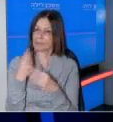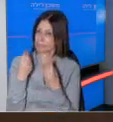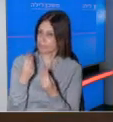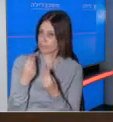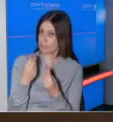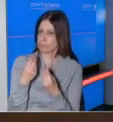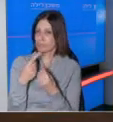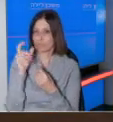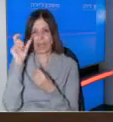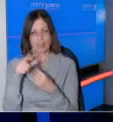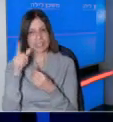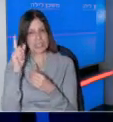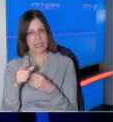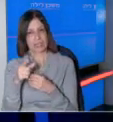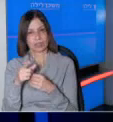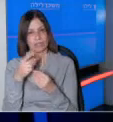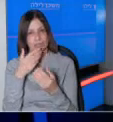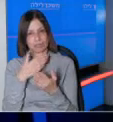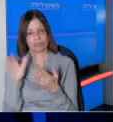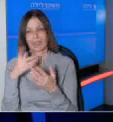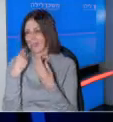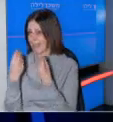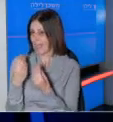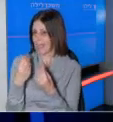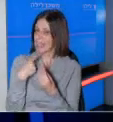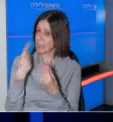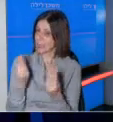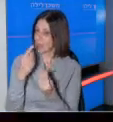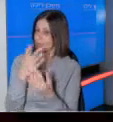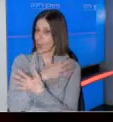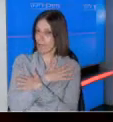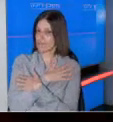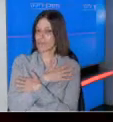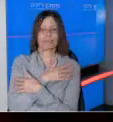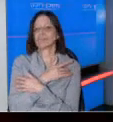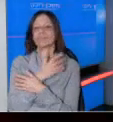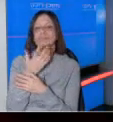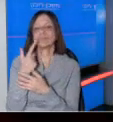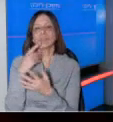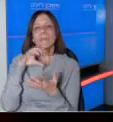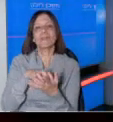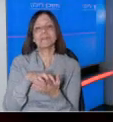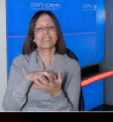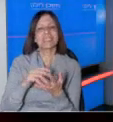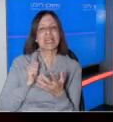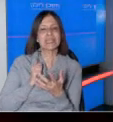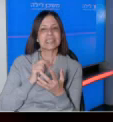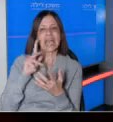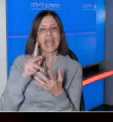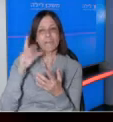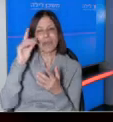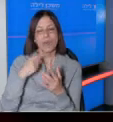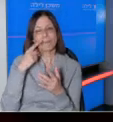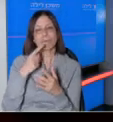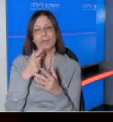אדם כזה, צריך להוריד אותו. דקה, אבל הייתי אומר משהו שימצא כאן בעיניך. חיילי צהל הפכו לבדיחה כבר בבסיס צאלים בדרום, שרואים שם